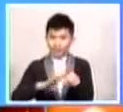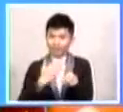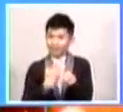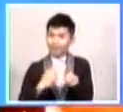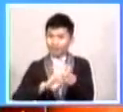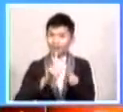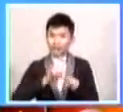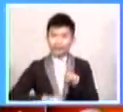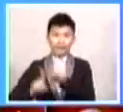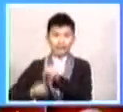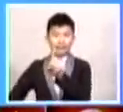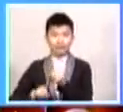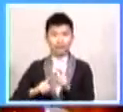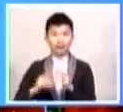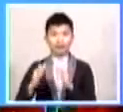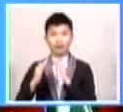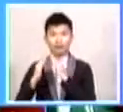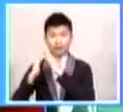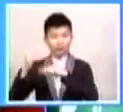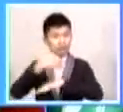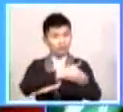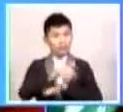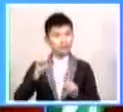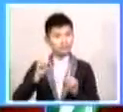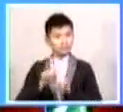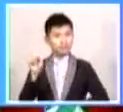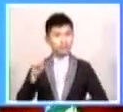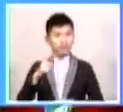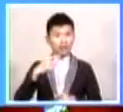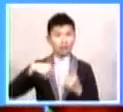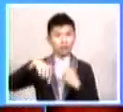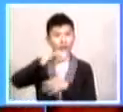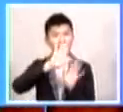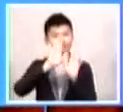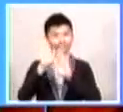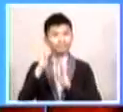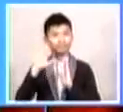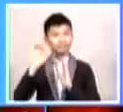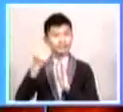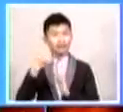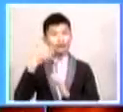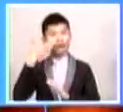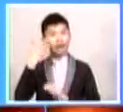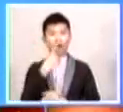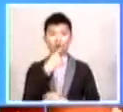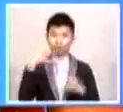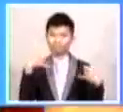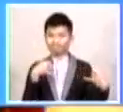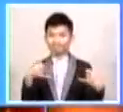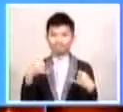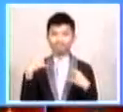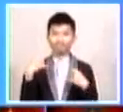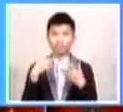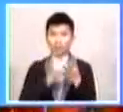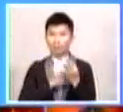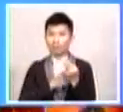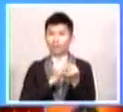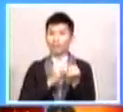差距、城乡的差距、转型正义、蓝绿的对立，这些因